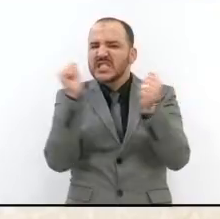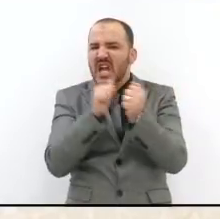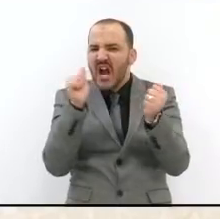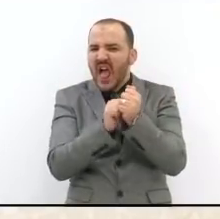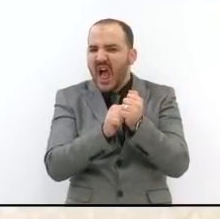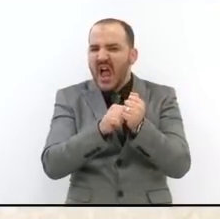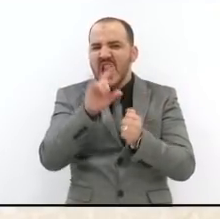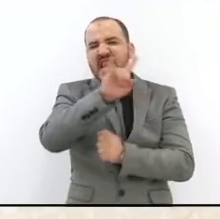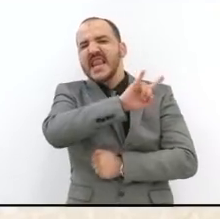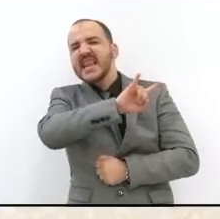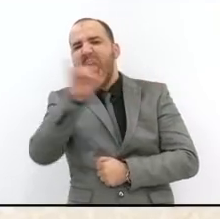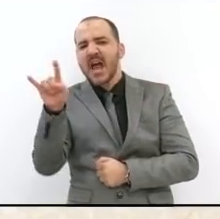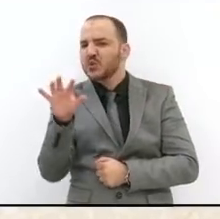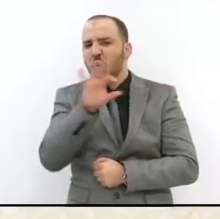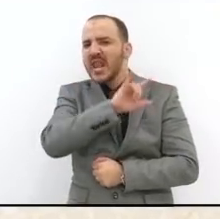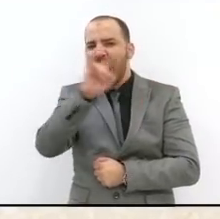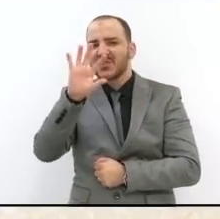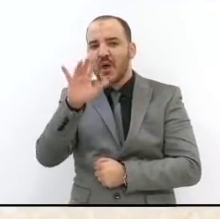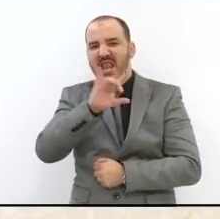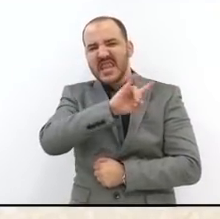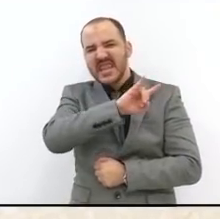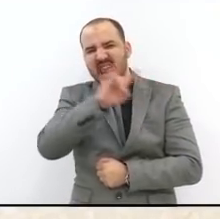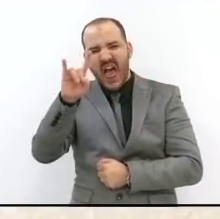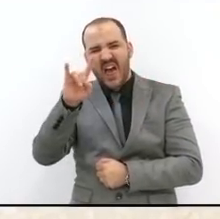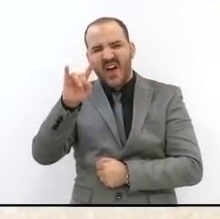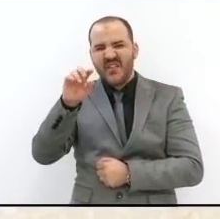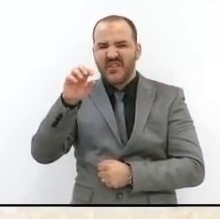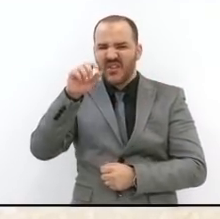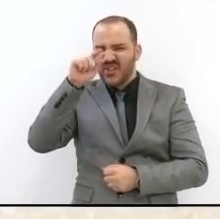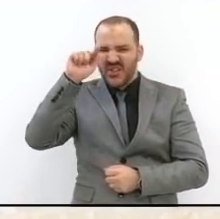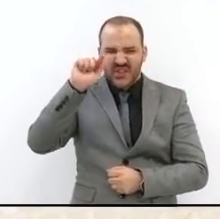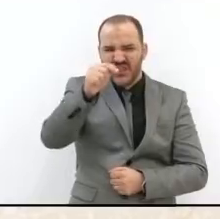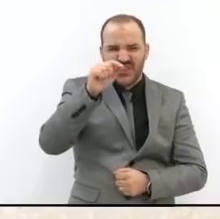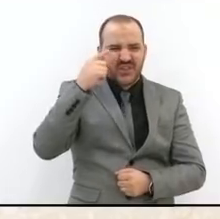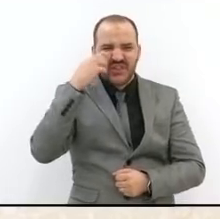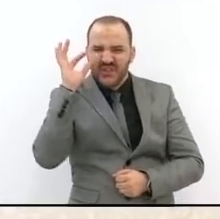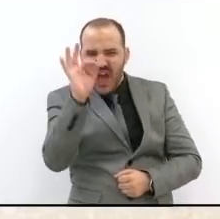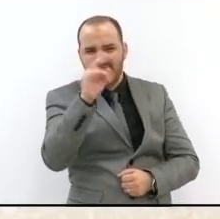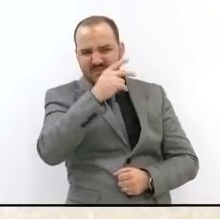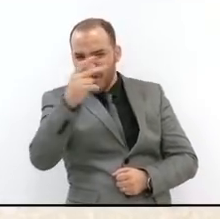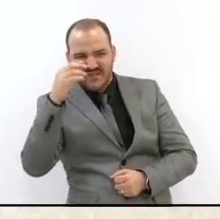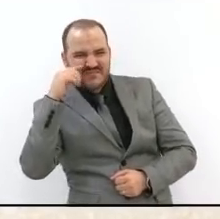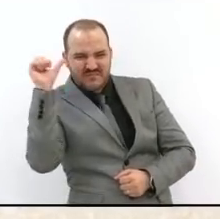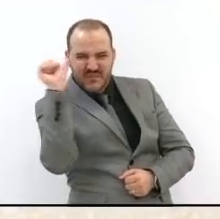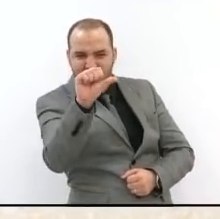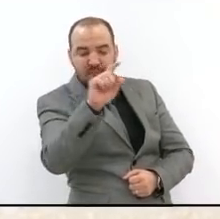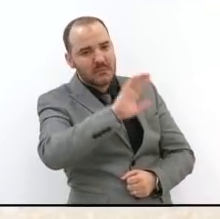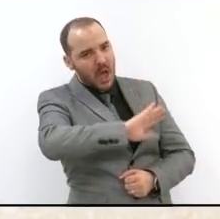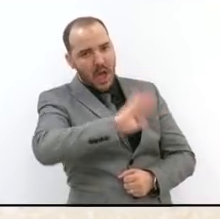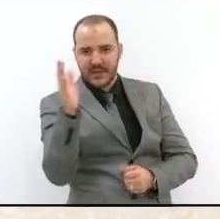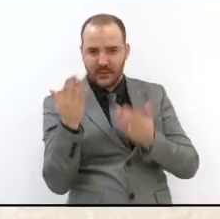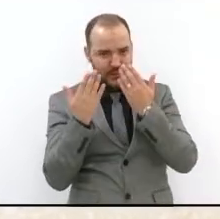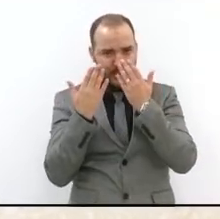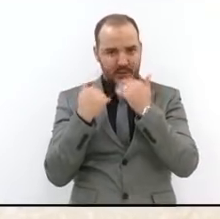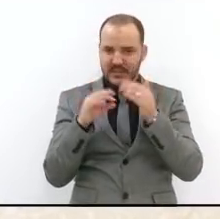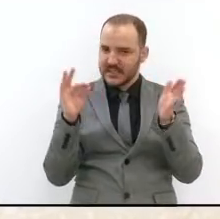لا ماذا؟ نعم، إجابتكم صحيحة، الأصنام حجارة